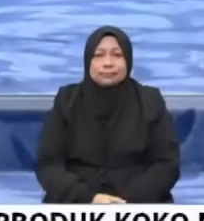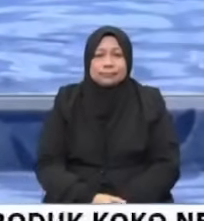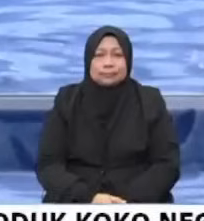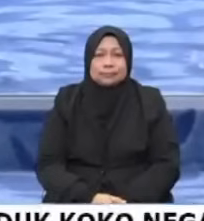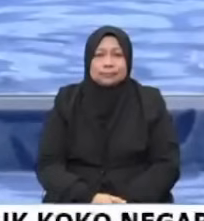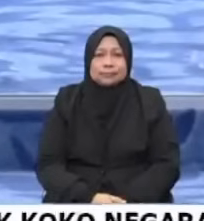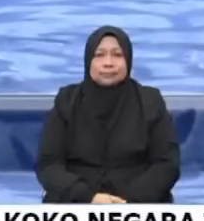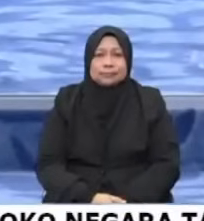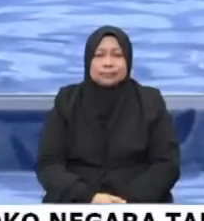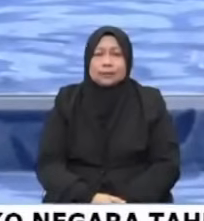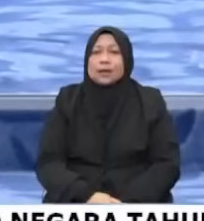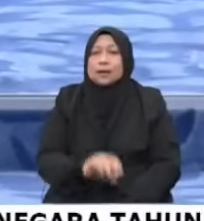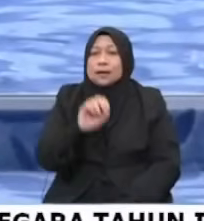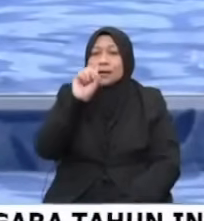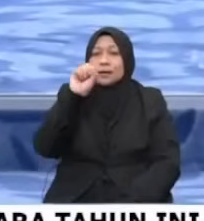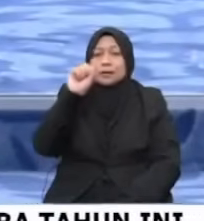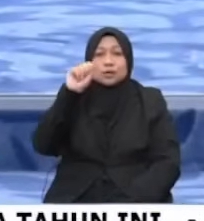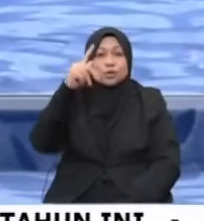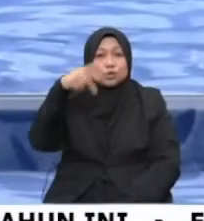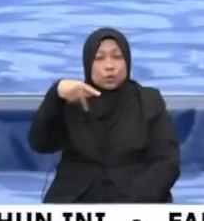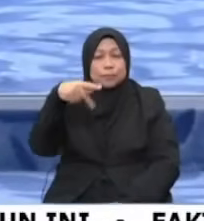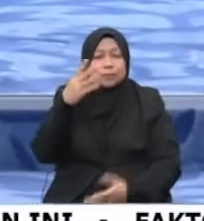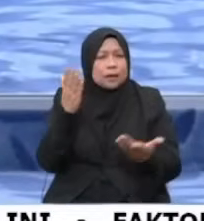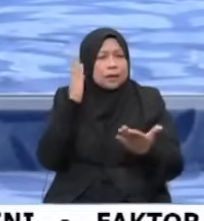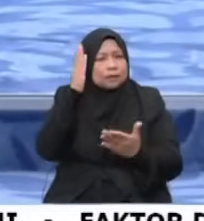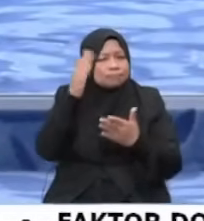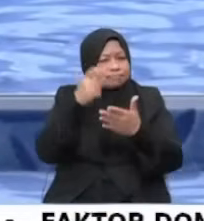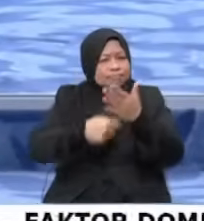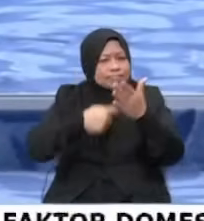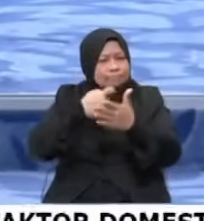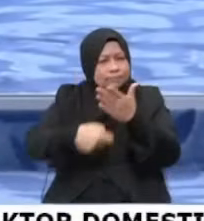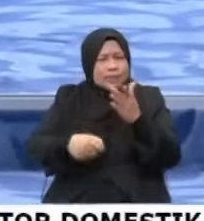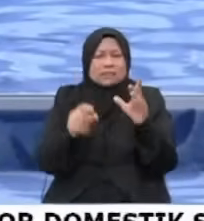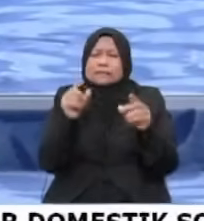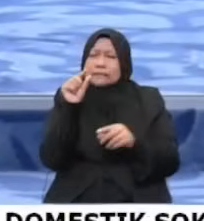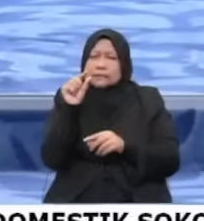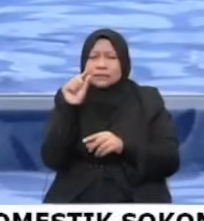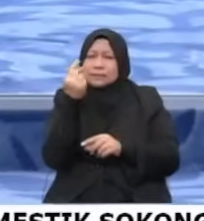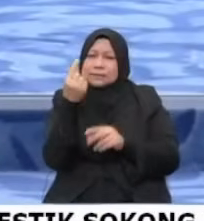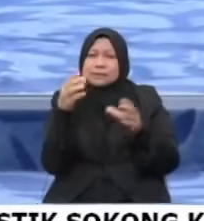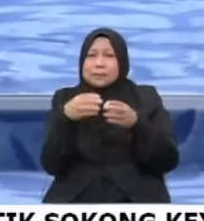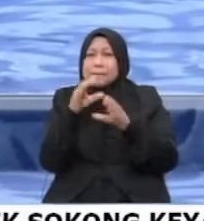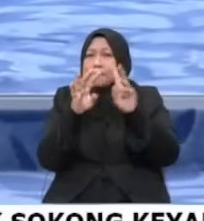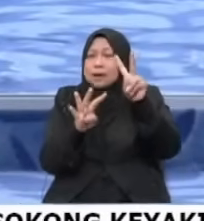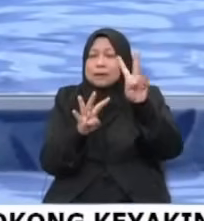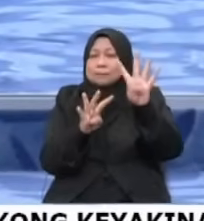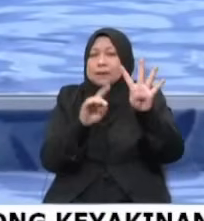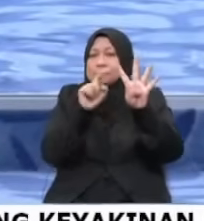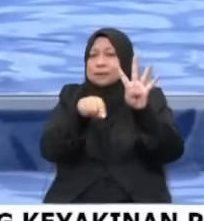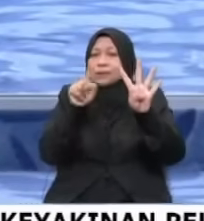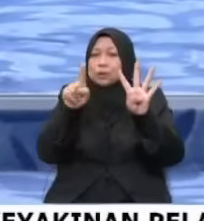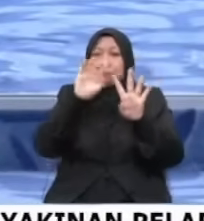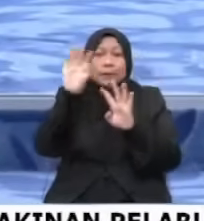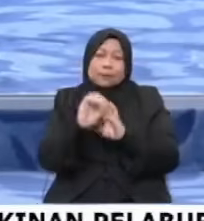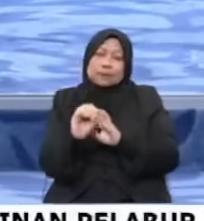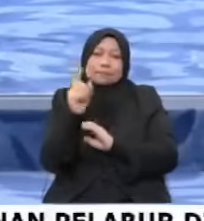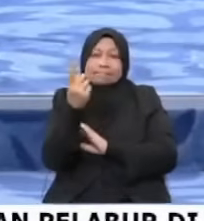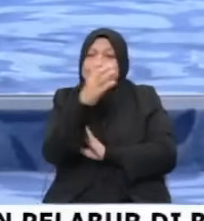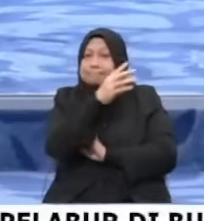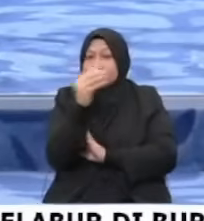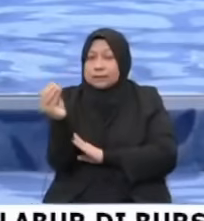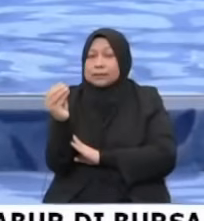0.2% skop kenaan kenaan Cukai perkhidmatan kecil yaitu ke atas 41%